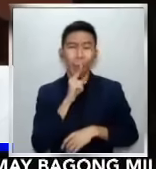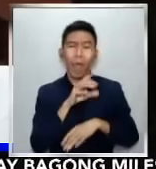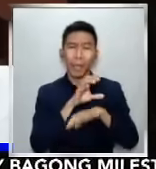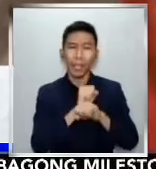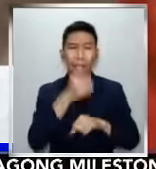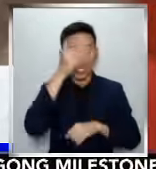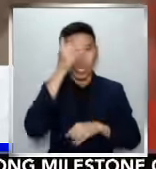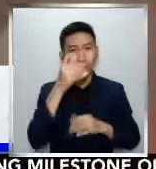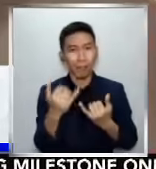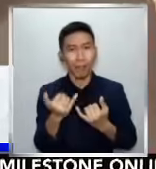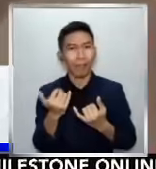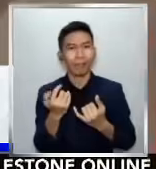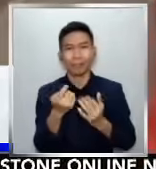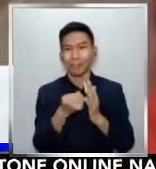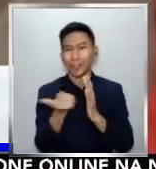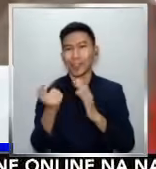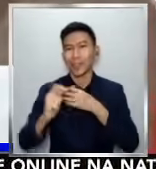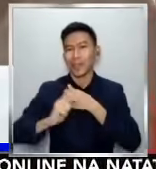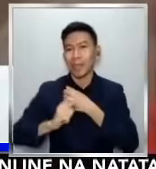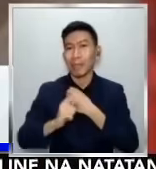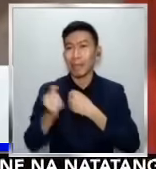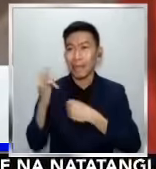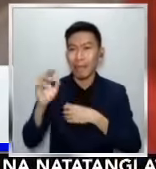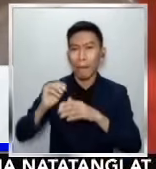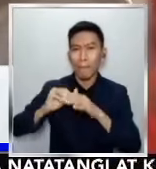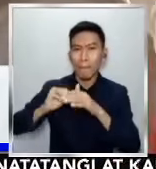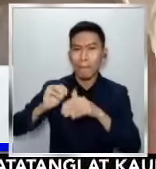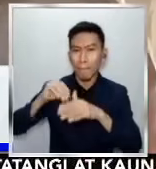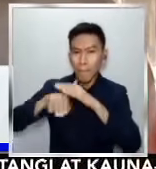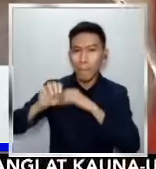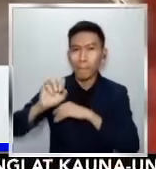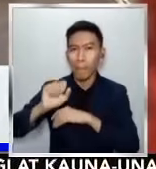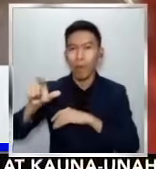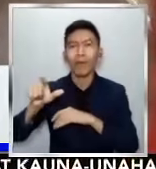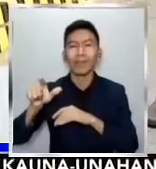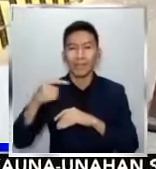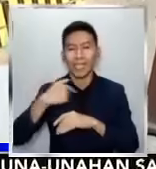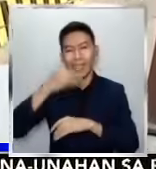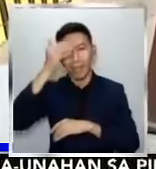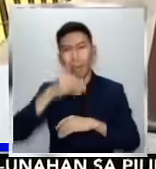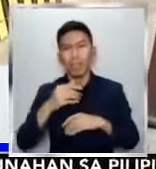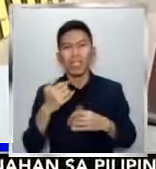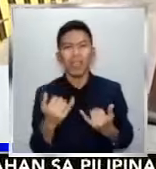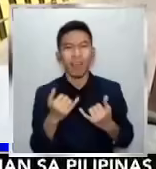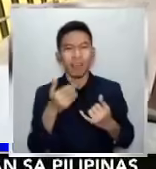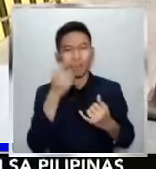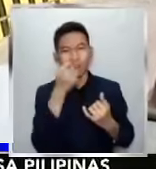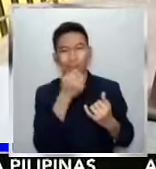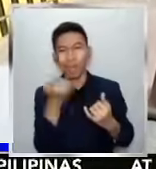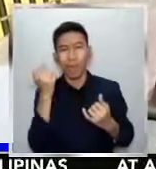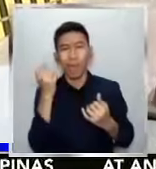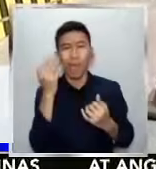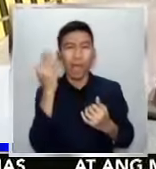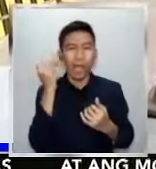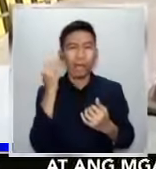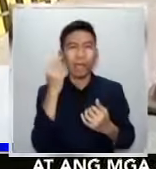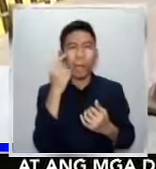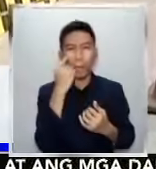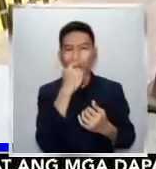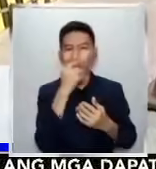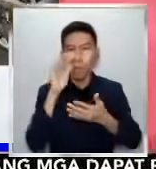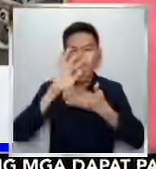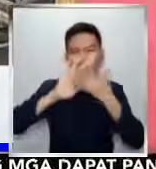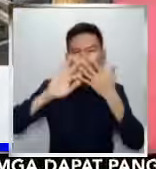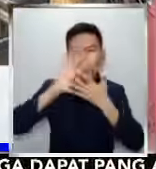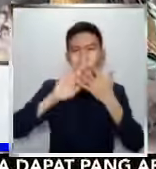shield po ako. Ito po, may dala po ako. Hindi ko lang po sinusuot kasi malabo po masyado yung mata ko. Sa mga grocery na isang closed area,